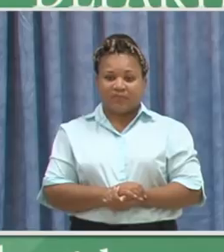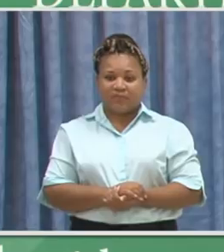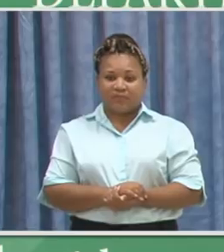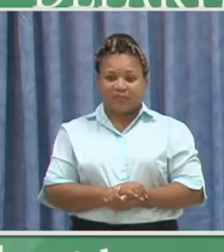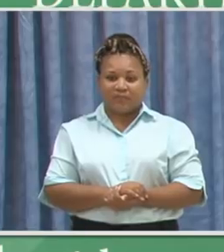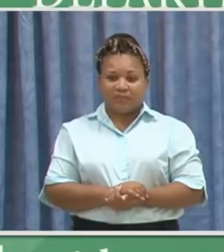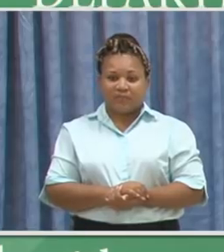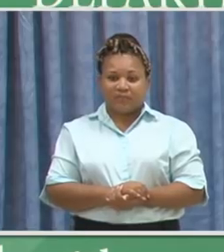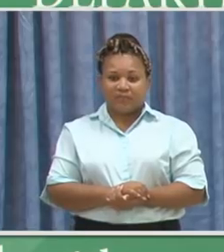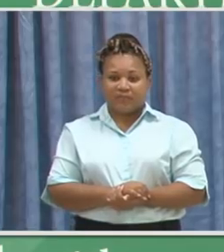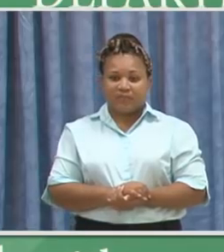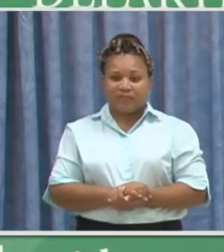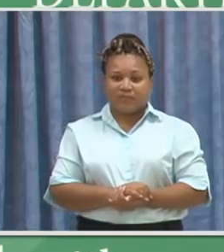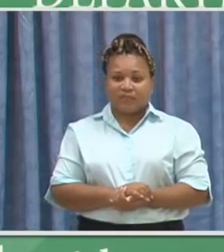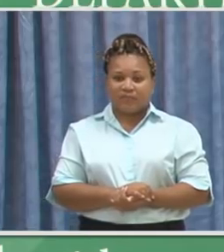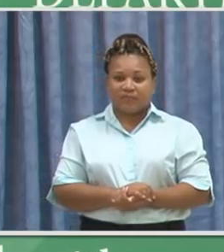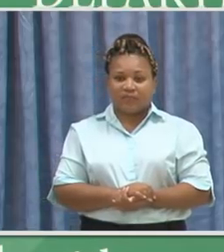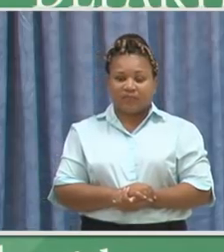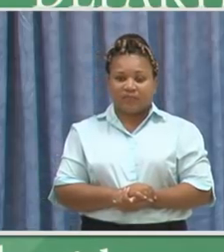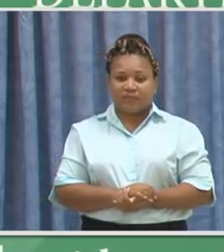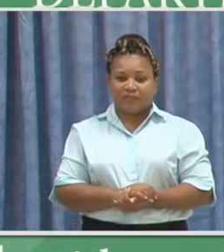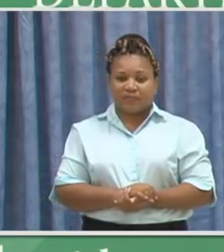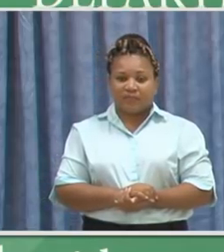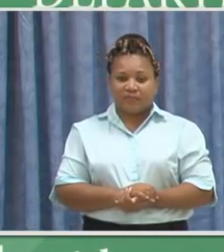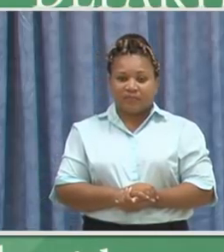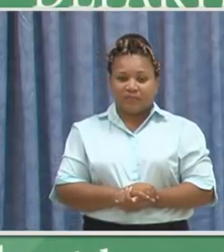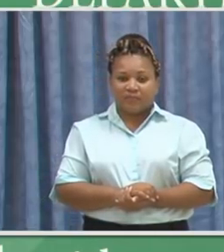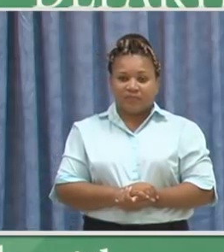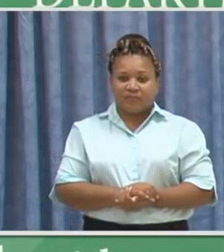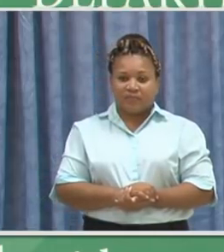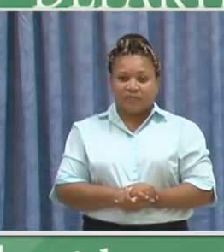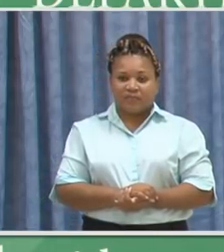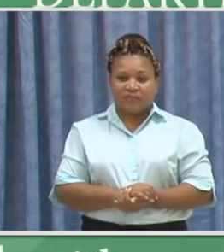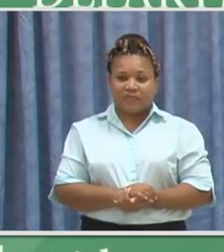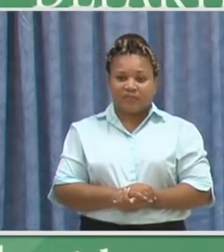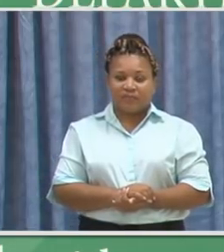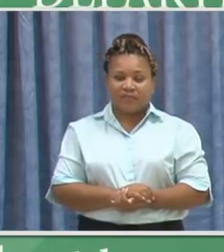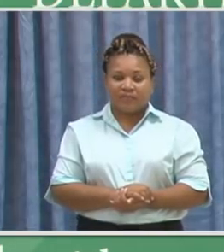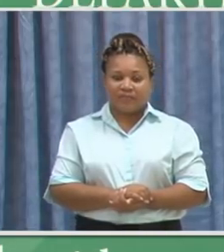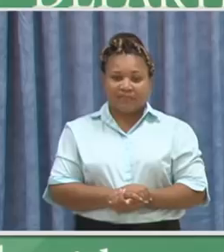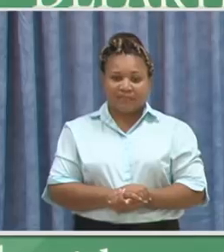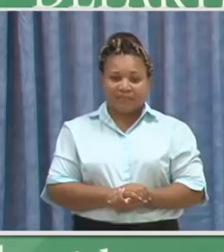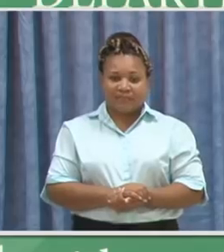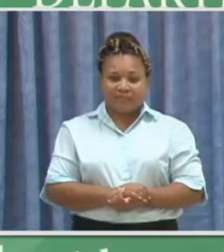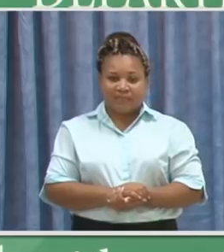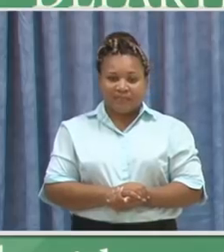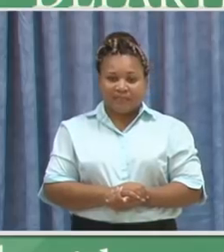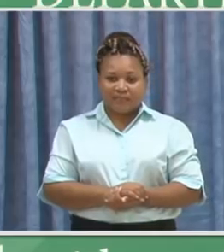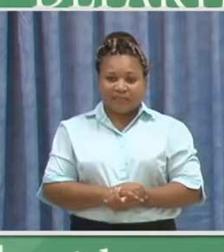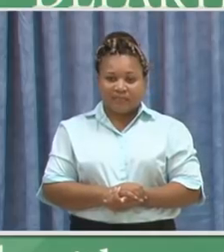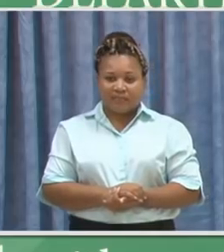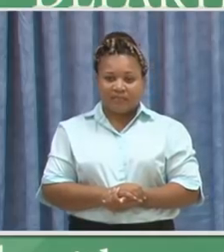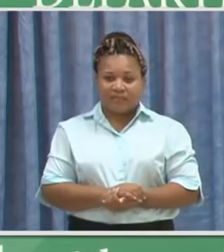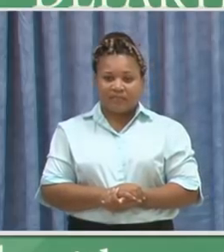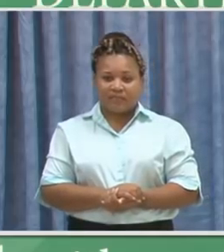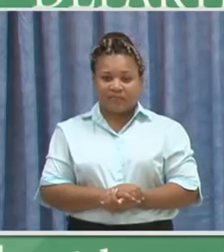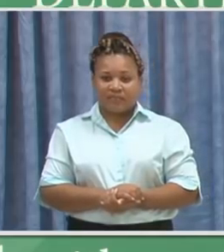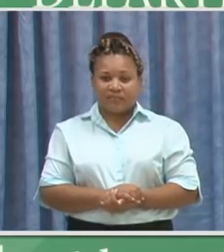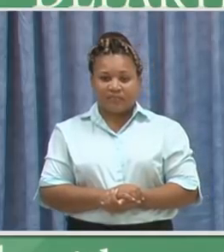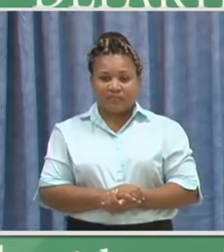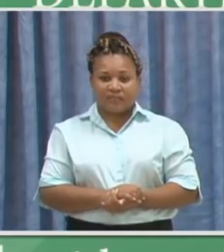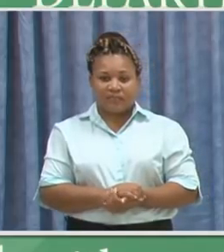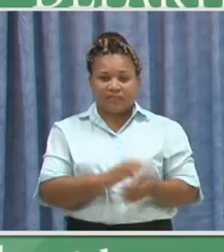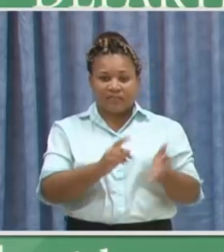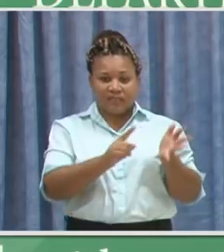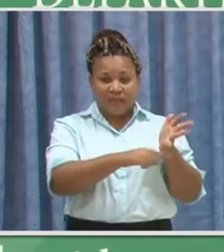sa l'épidémie COVID-19. Et dimanche soir, si il ne peut pas gagner